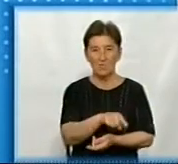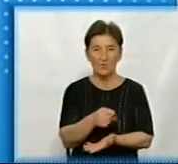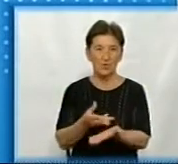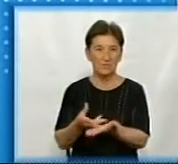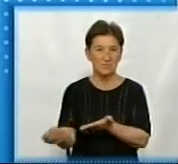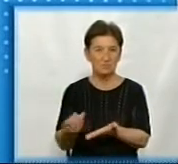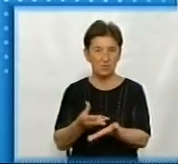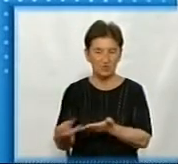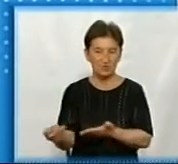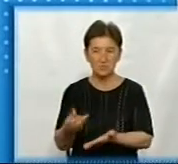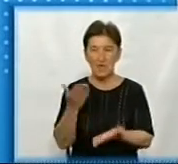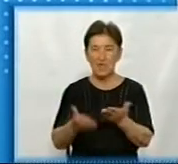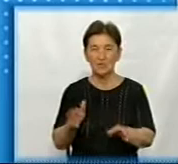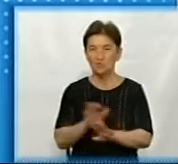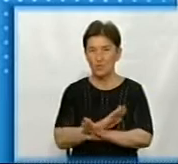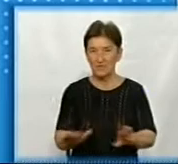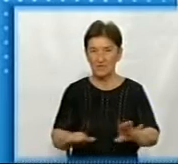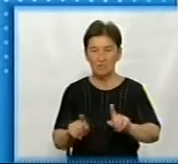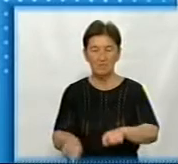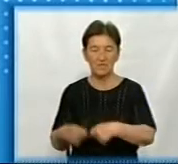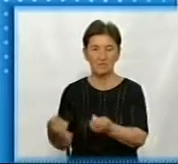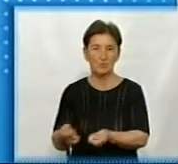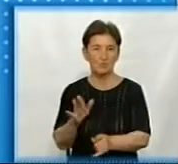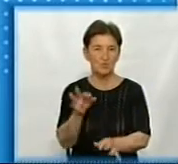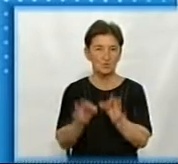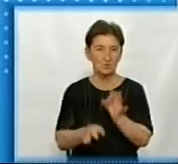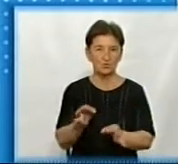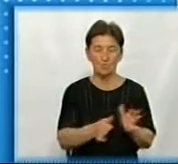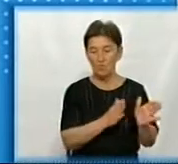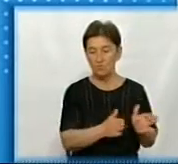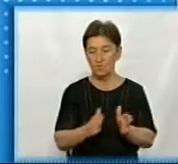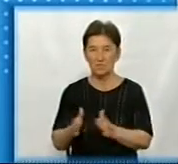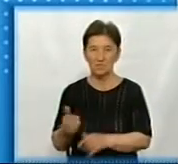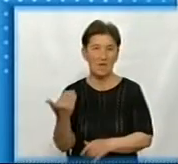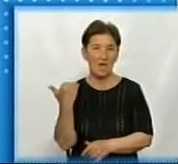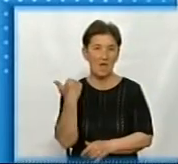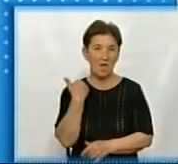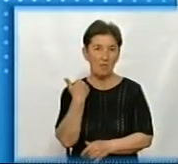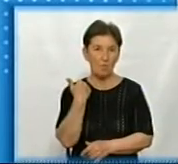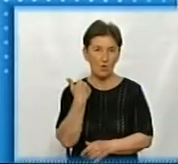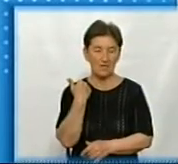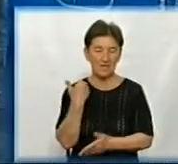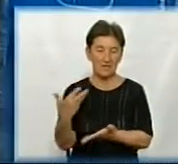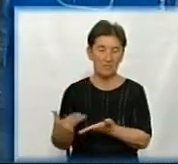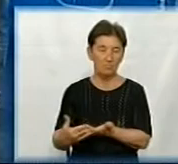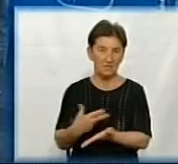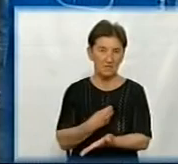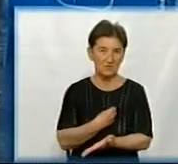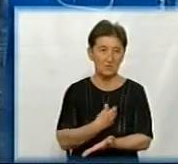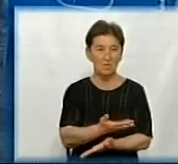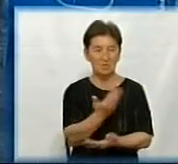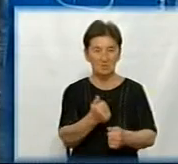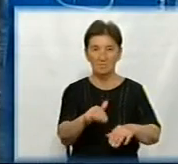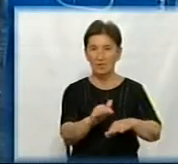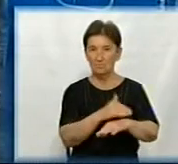нам ці борги, якщо ні, то ми вже передаємо до суду, і в судовому порядку ці борги сплачуються на рахунки управління. Приємно, давайте похвалимо